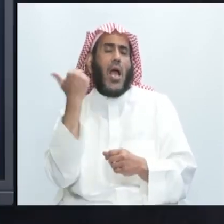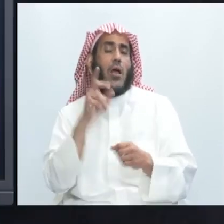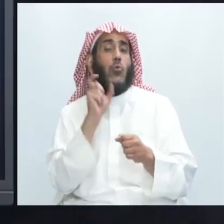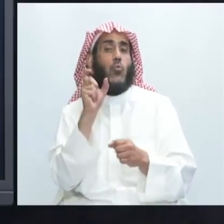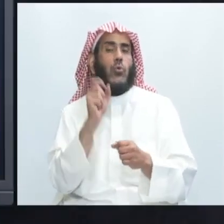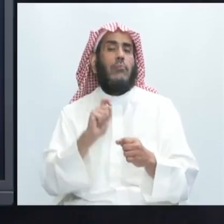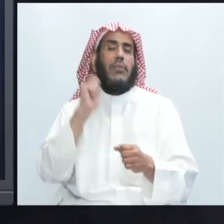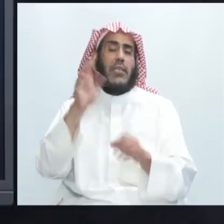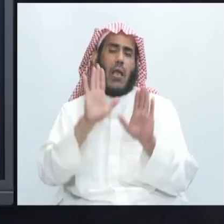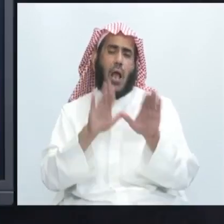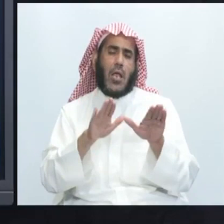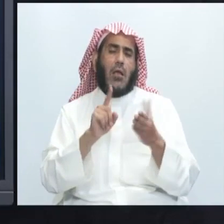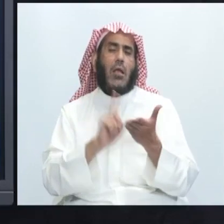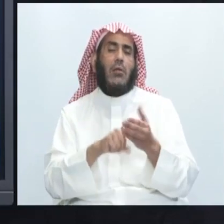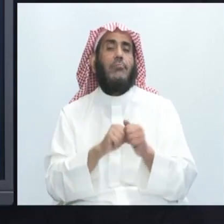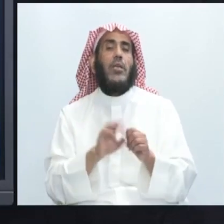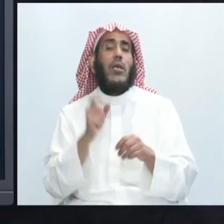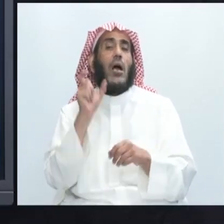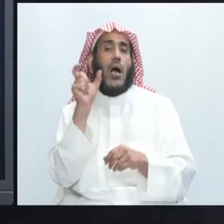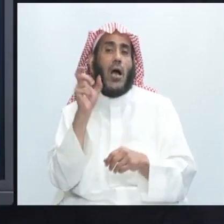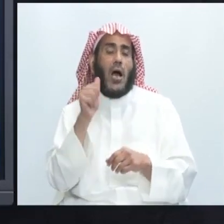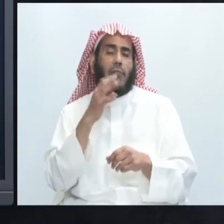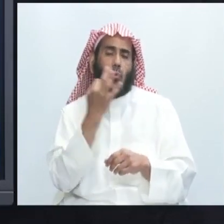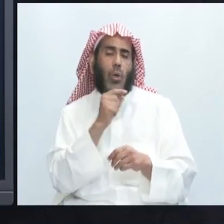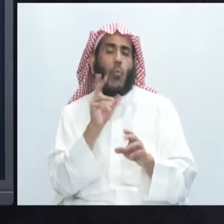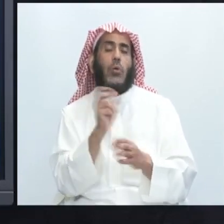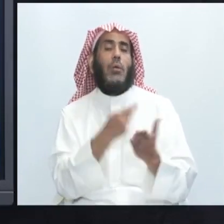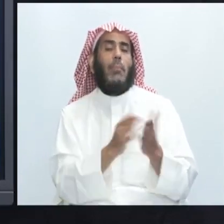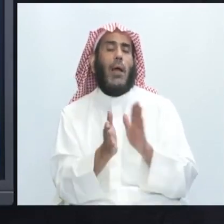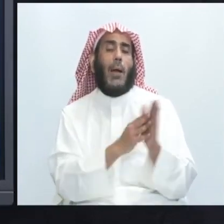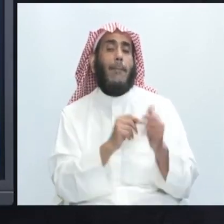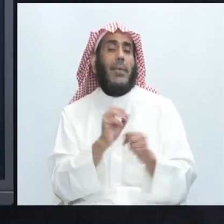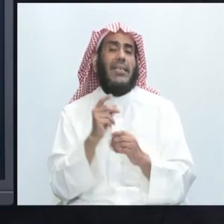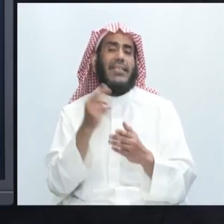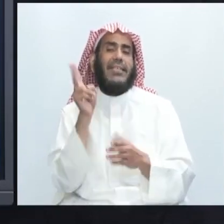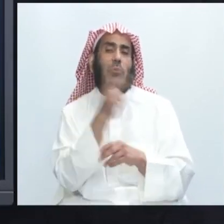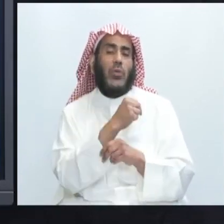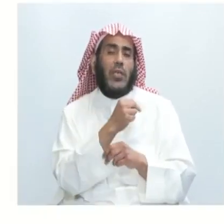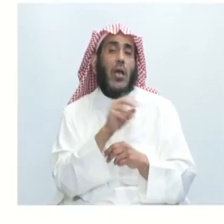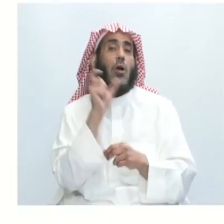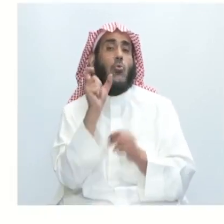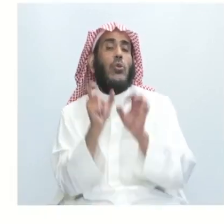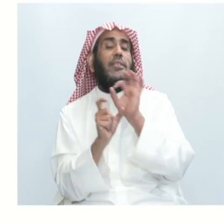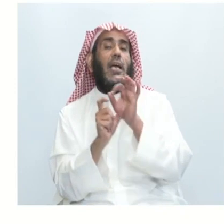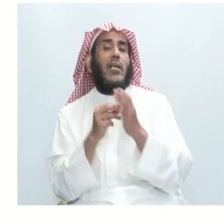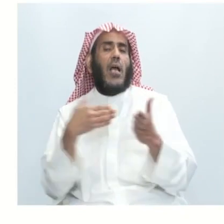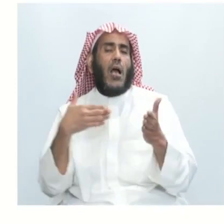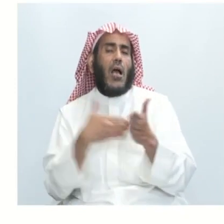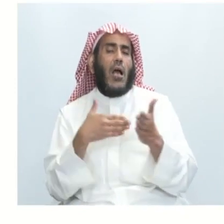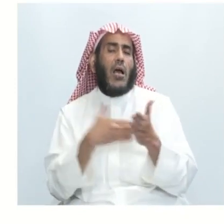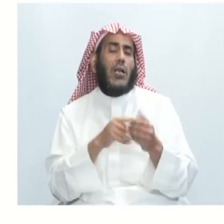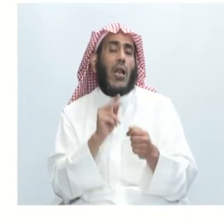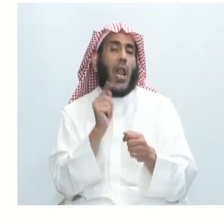النون هنا نون اصليه هي حرف ينطق ويكتب اما التنوين هي نون ساكنه تلحق اخر